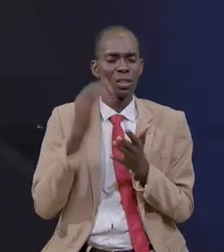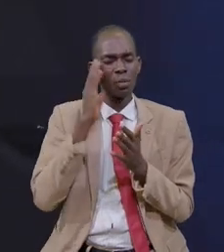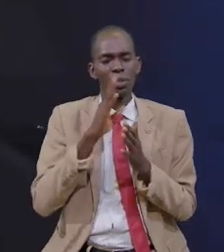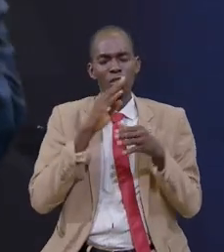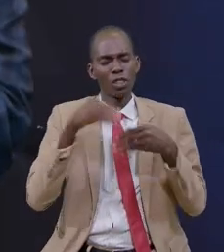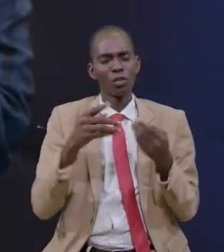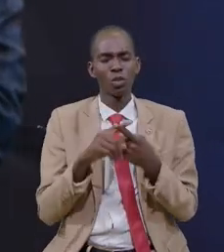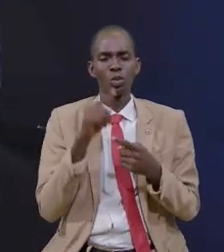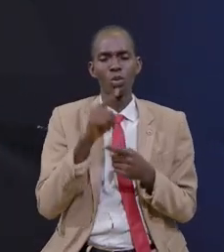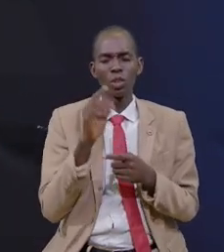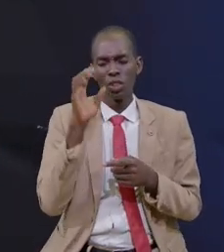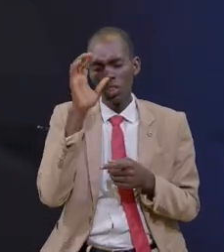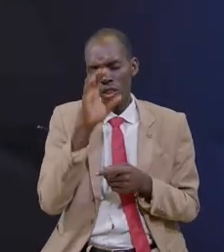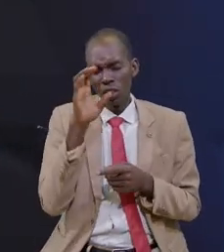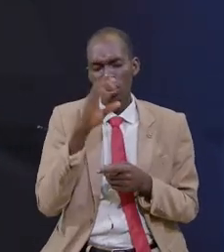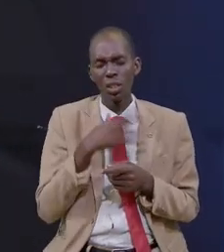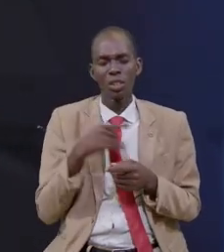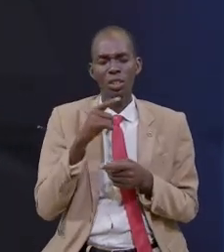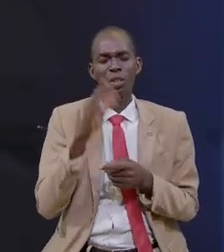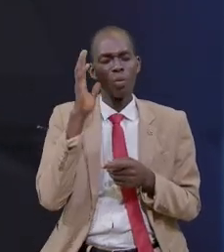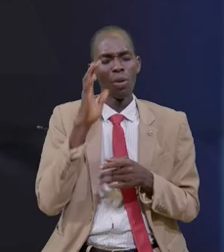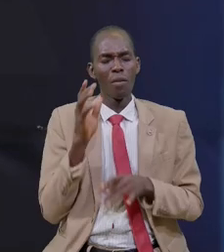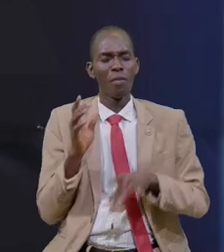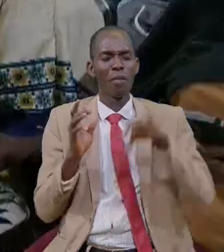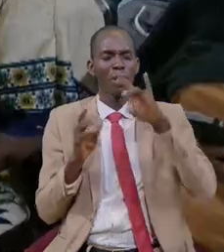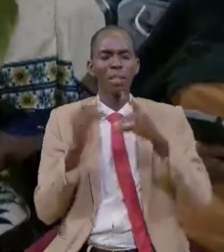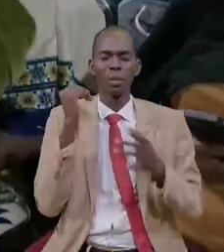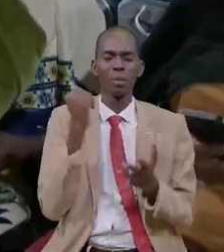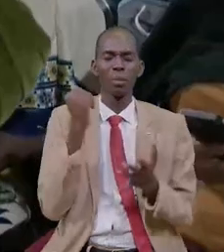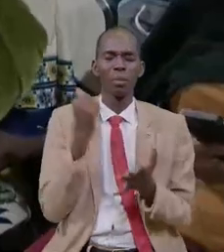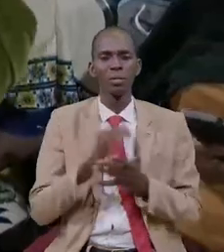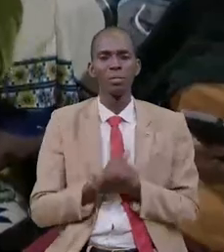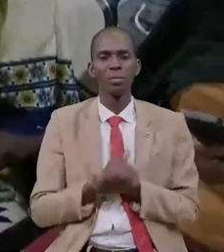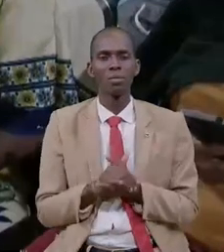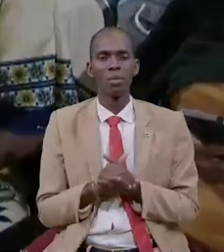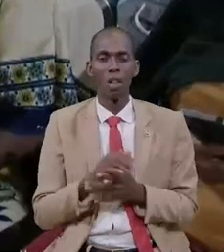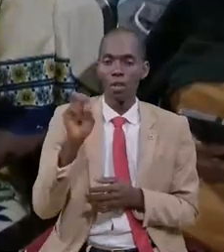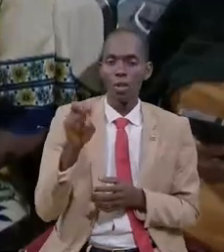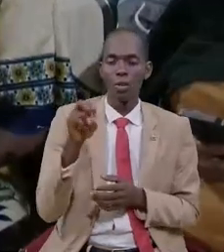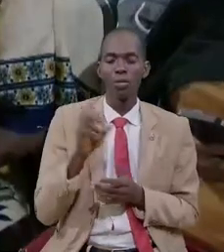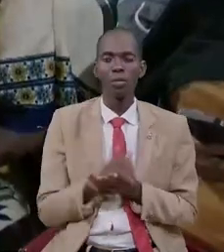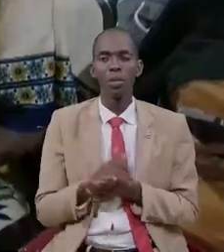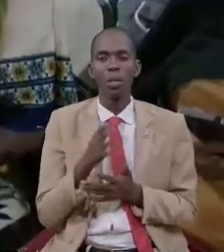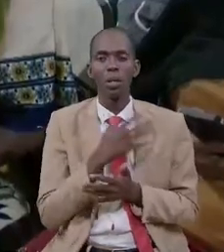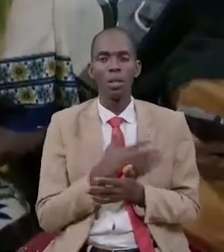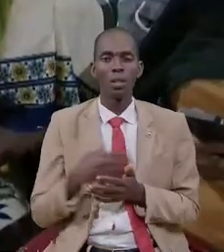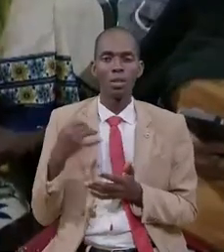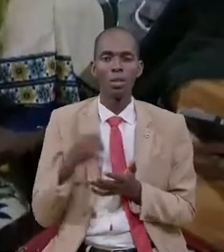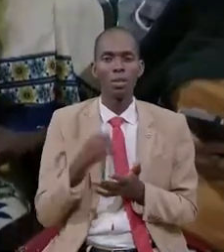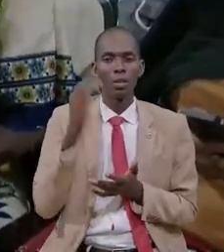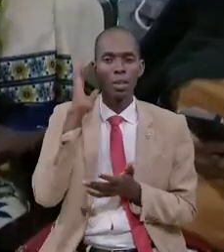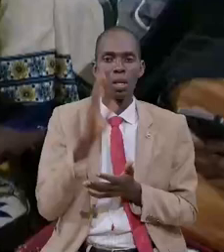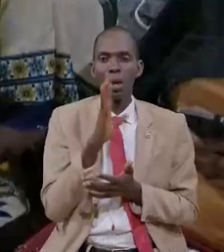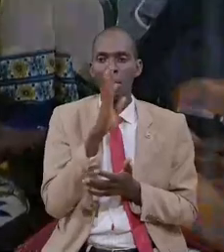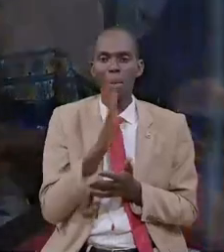Amen. Cherchez et vous trouverez. Amen. Frappez. Et l'on